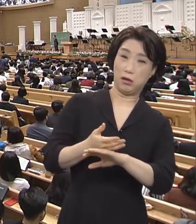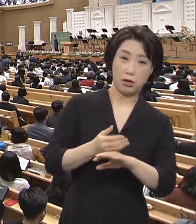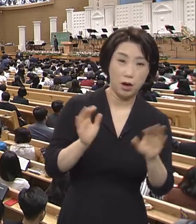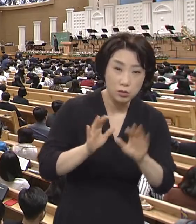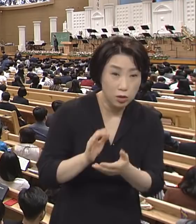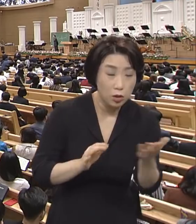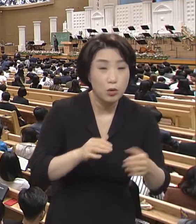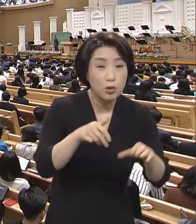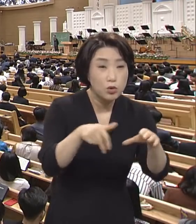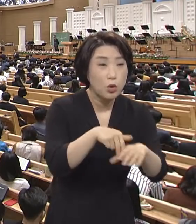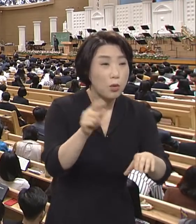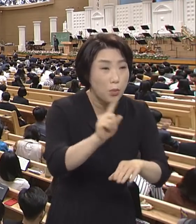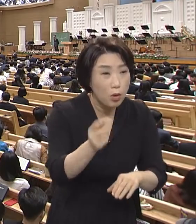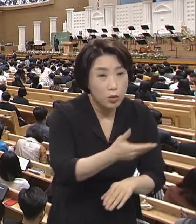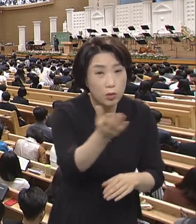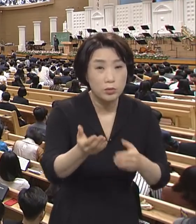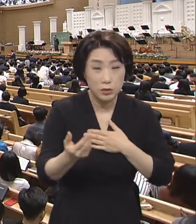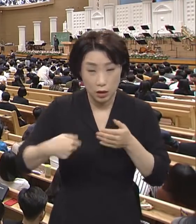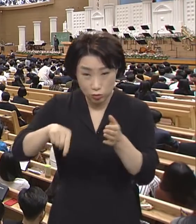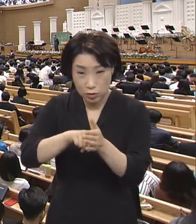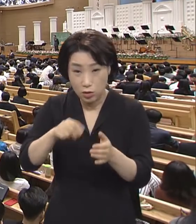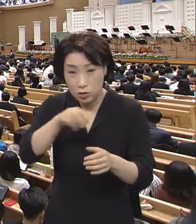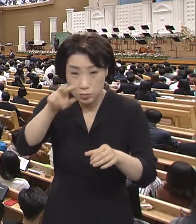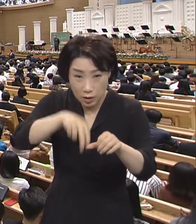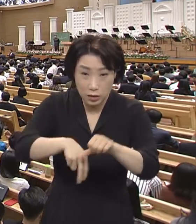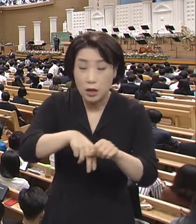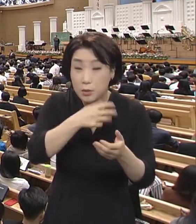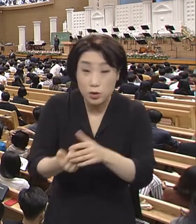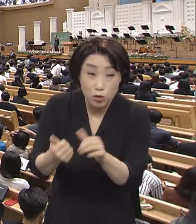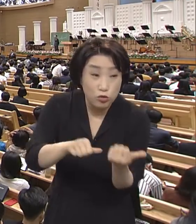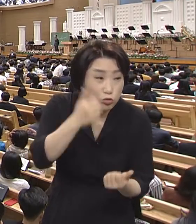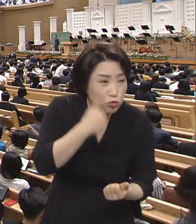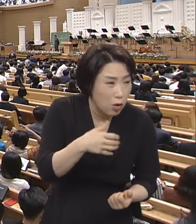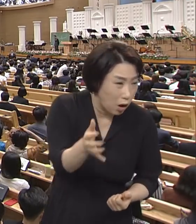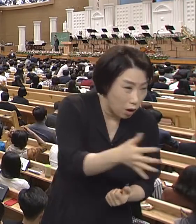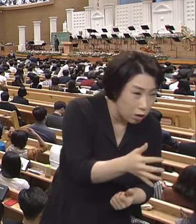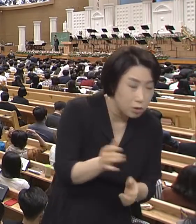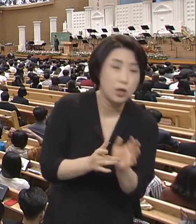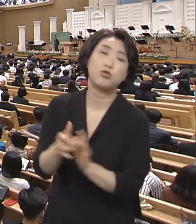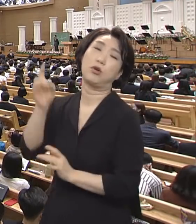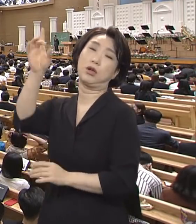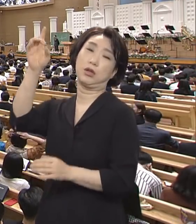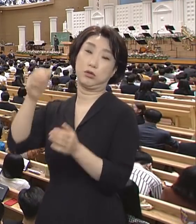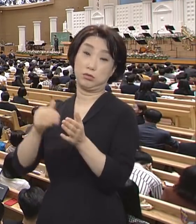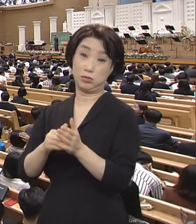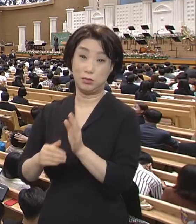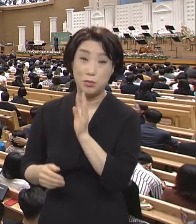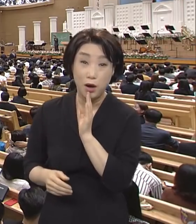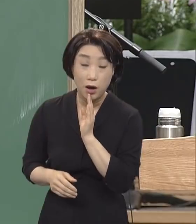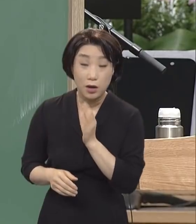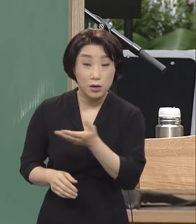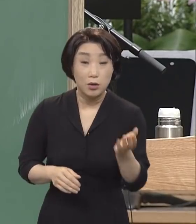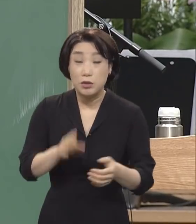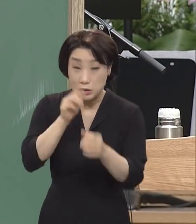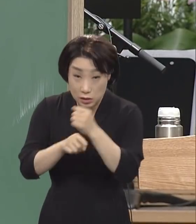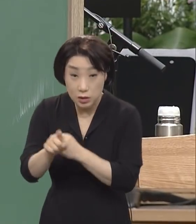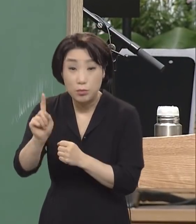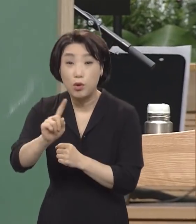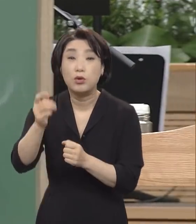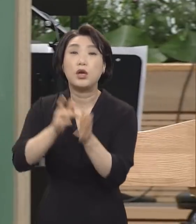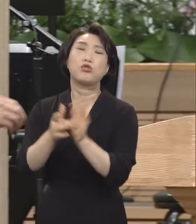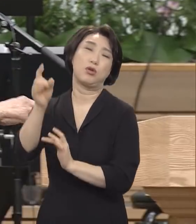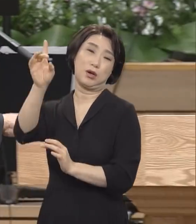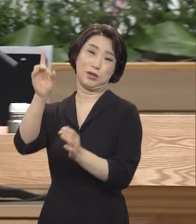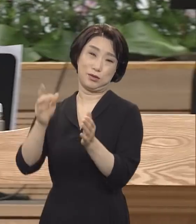어떤 종교도 나 위에서 죽어준 자는 아무도 없고 예수만이 나 위에서 죽었어요 진리는 예수밖에 없다 이